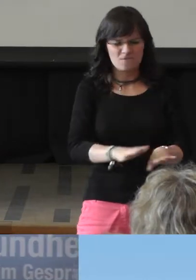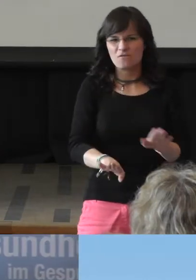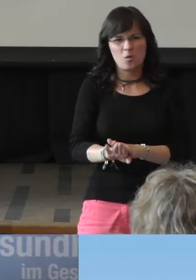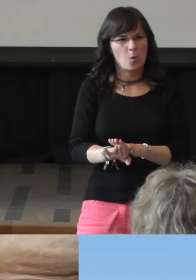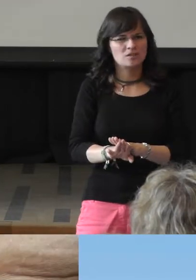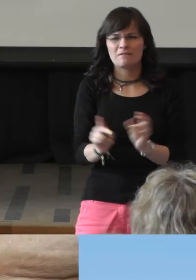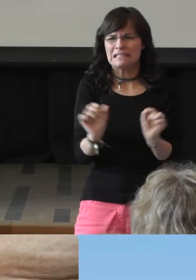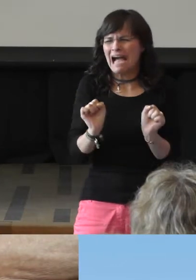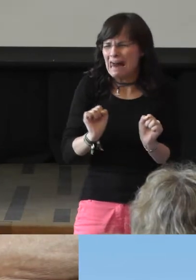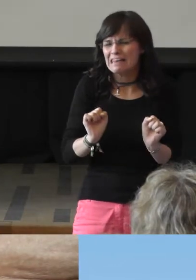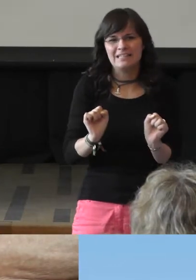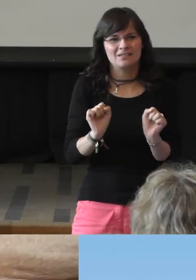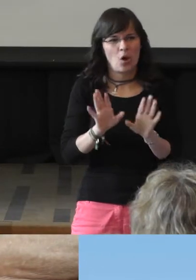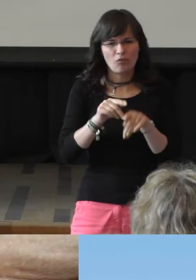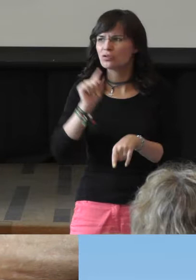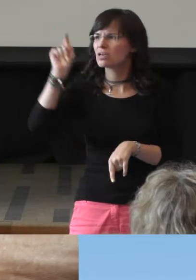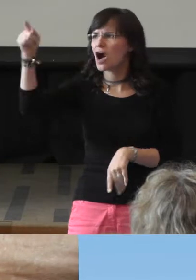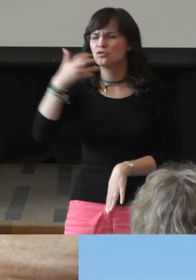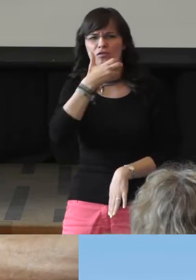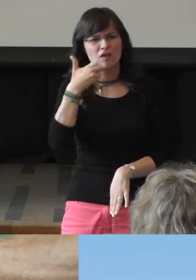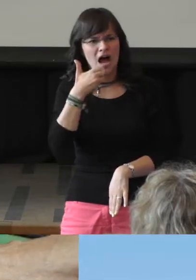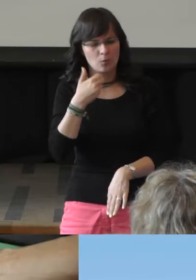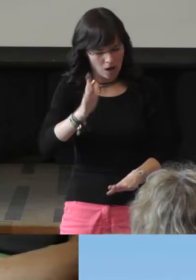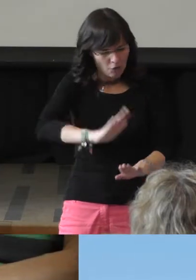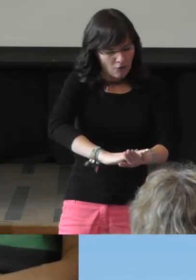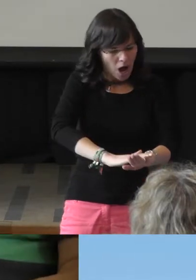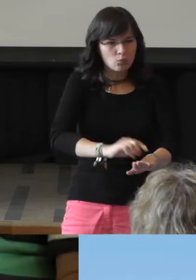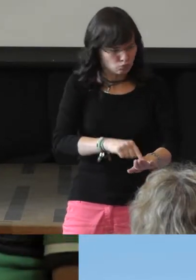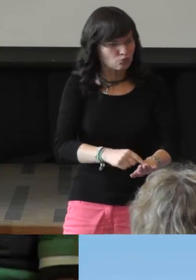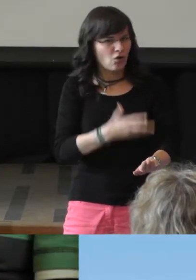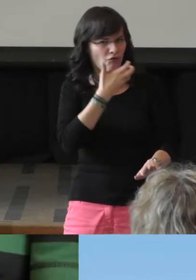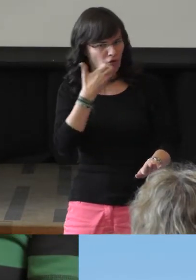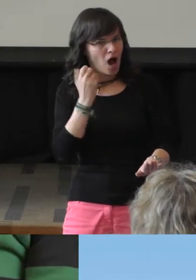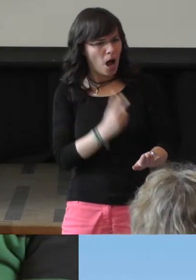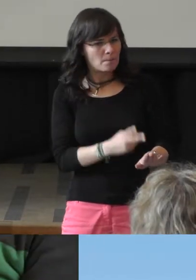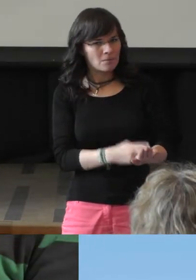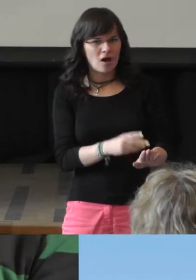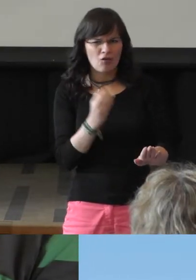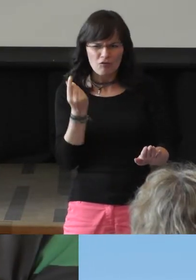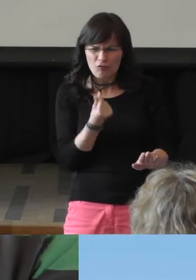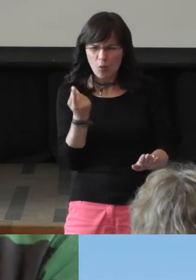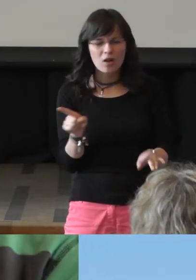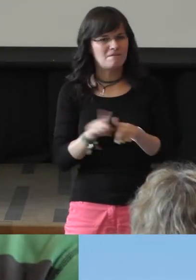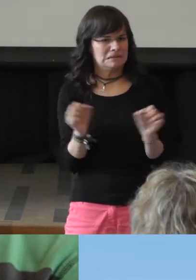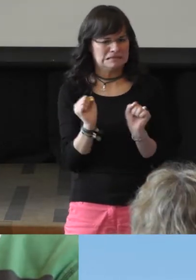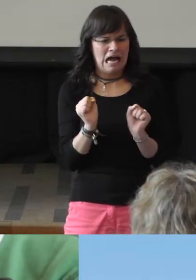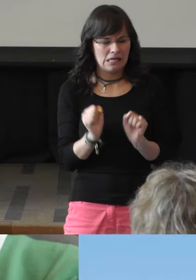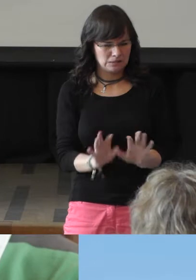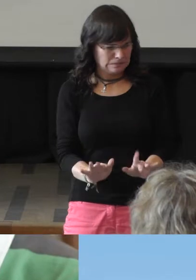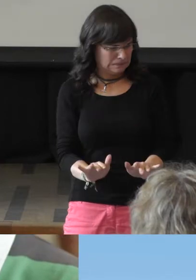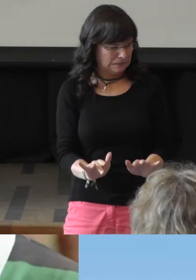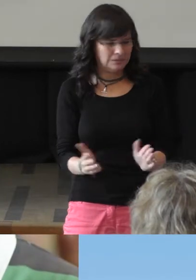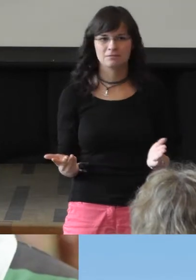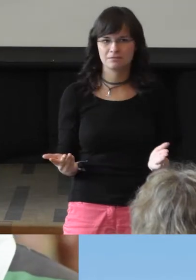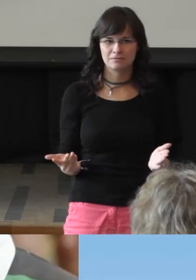eiskalt, obwohl das sind auch eigentlich gar nicht kalt sind, ich fasse mit der Hand dran, der Fuß ist eigentlich ganz normal warm, aber ich habe das Gefühl, die